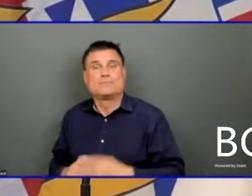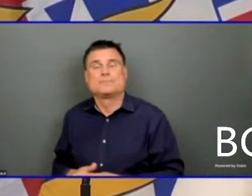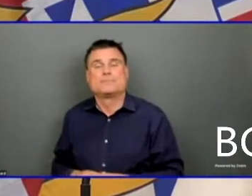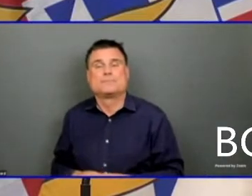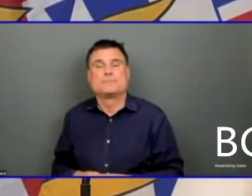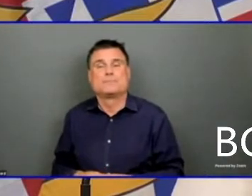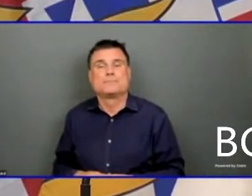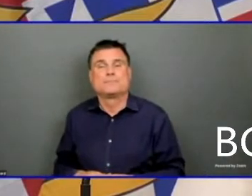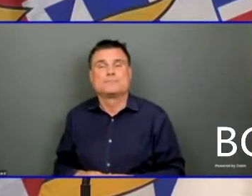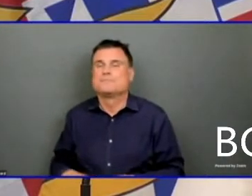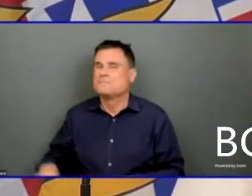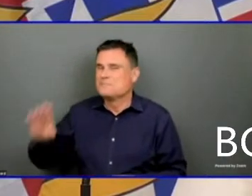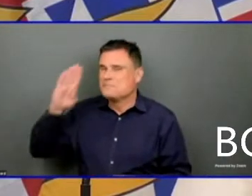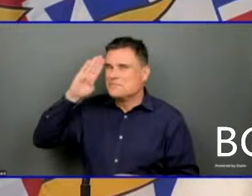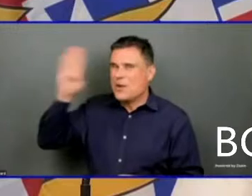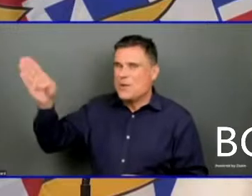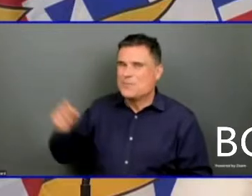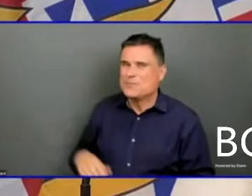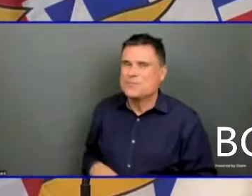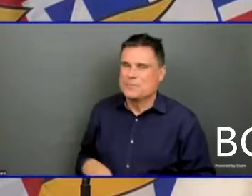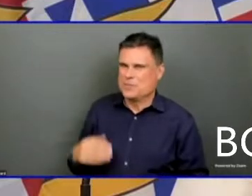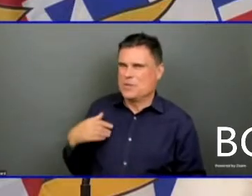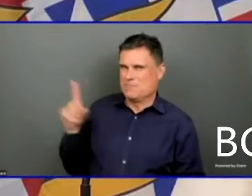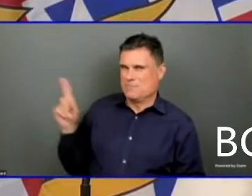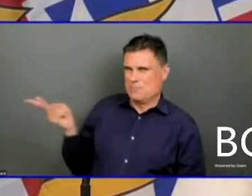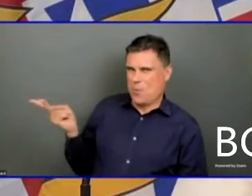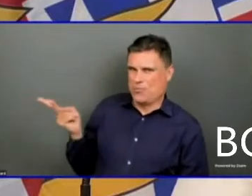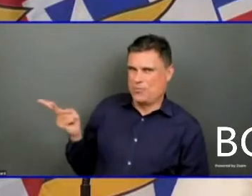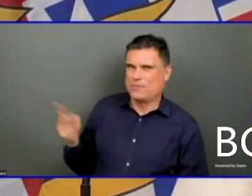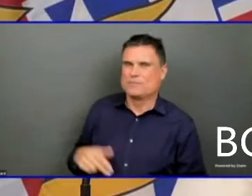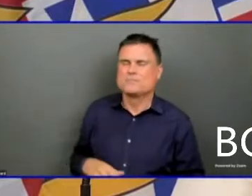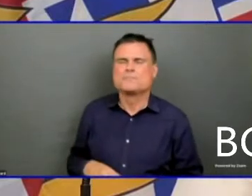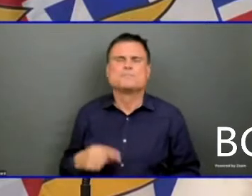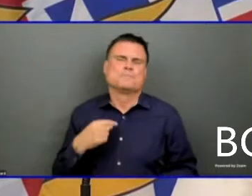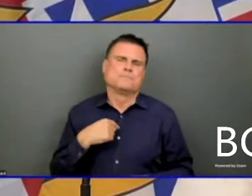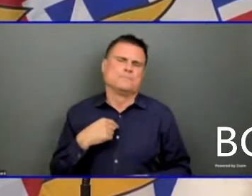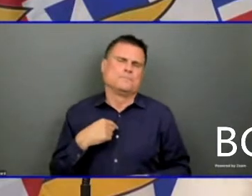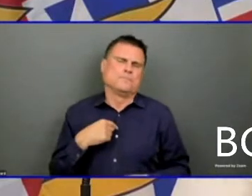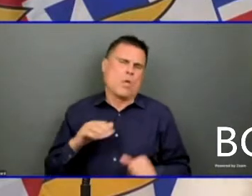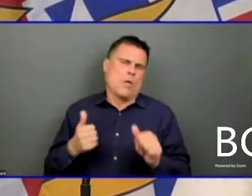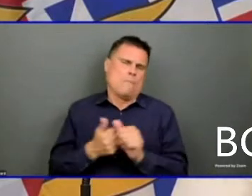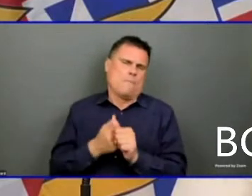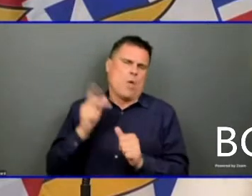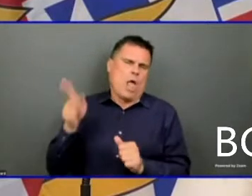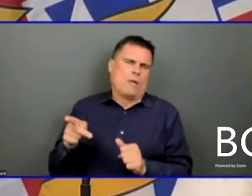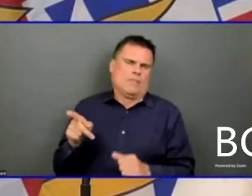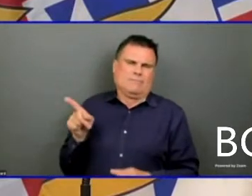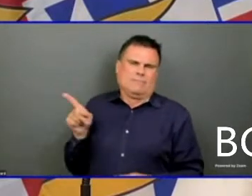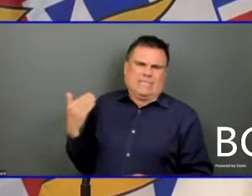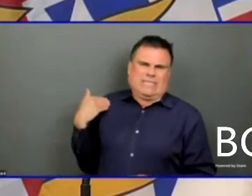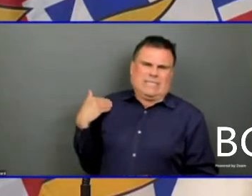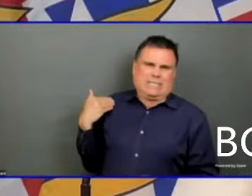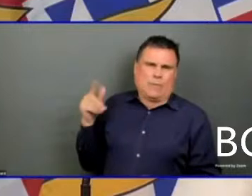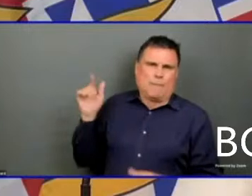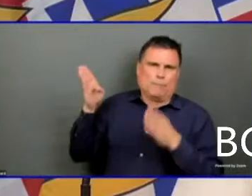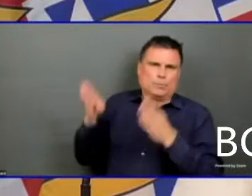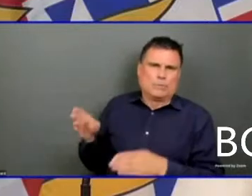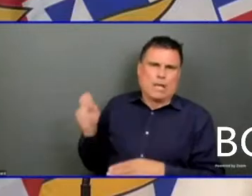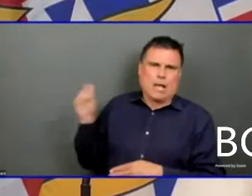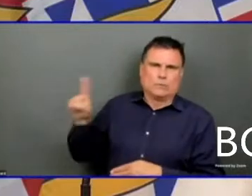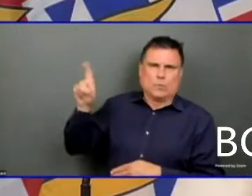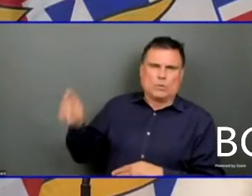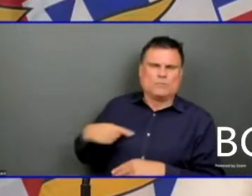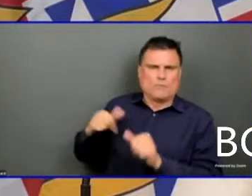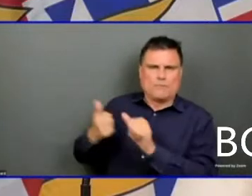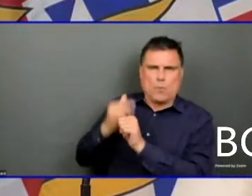我们这个接下来要做怎么做，所以这个媒体就要这个作用，就是要起到一个监督作